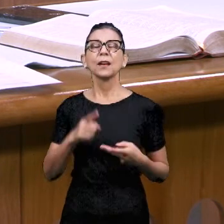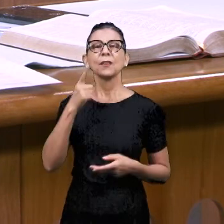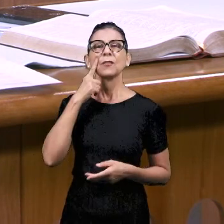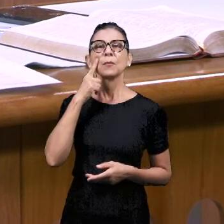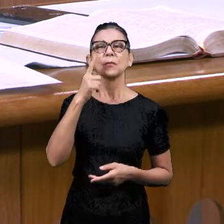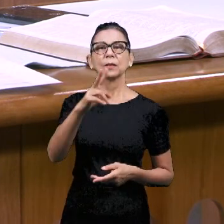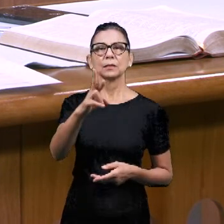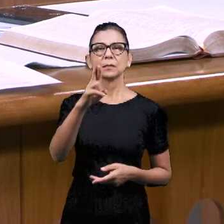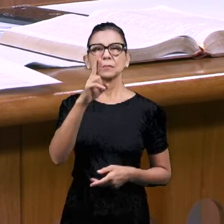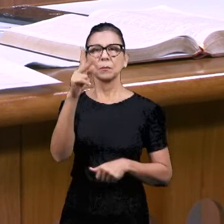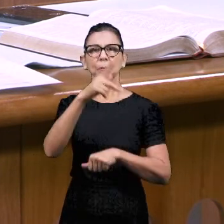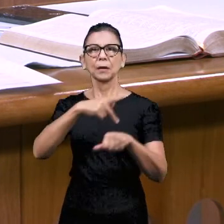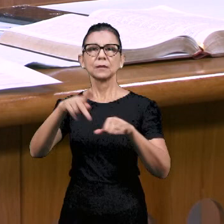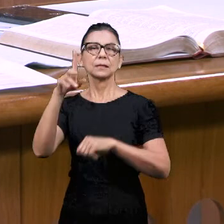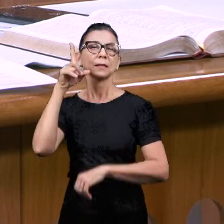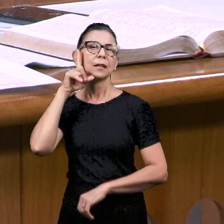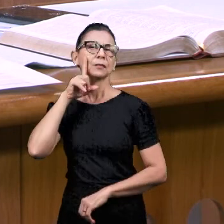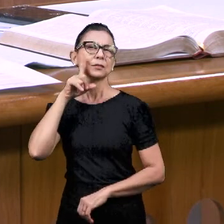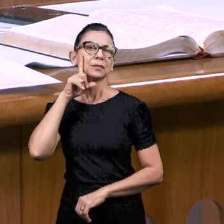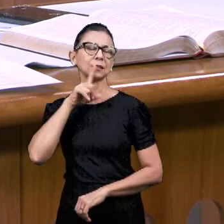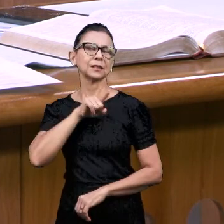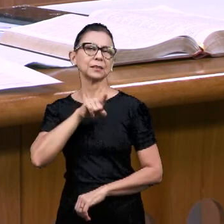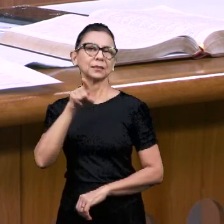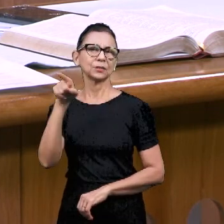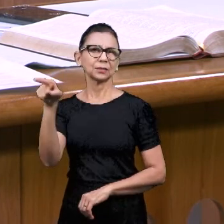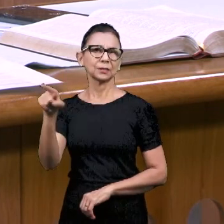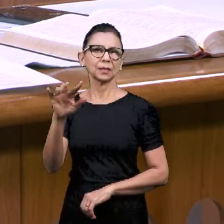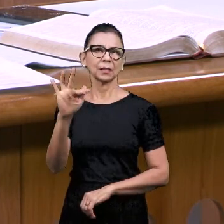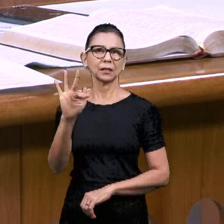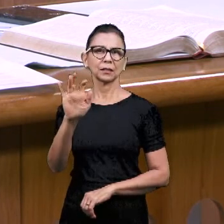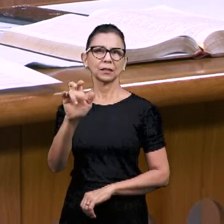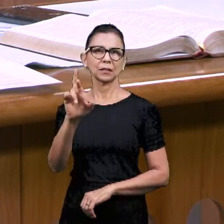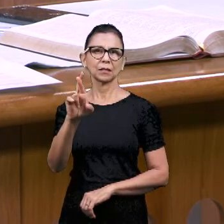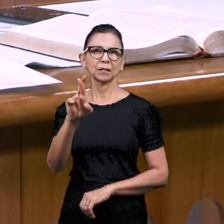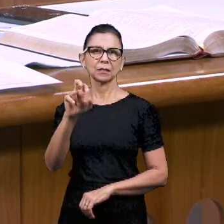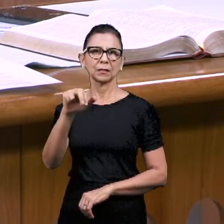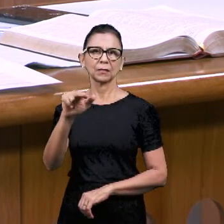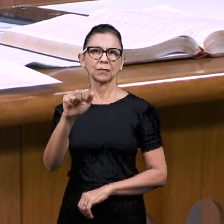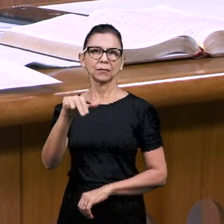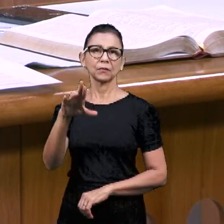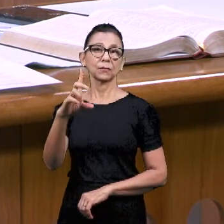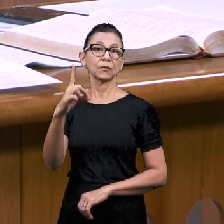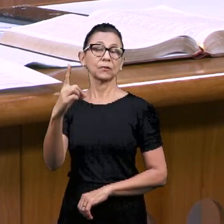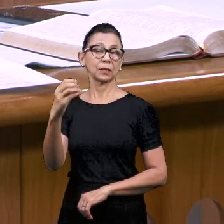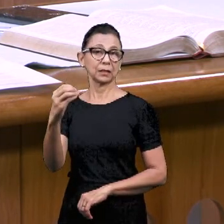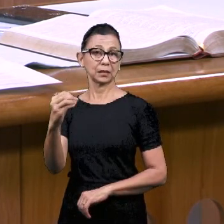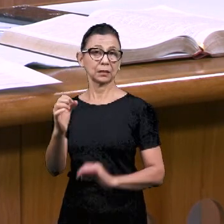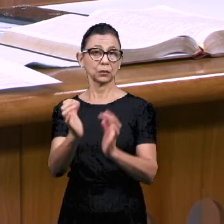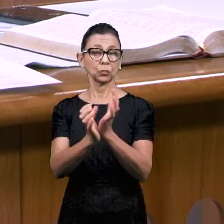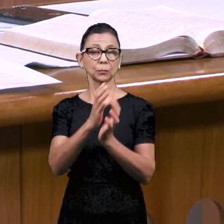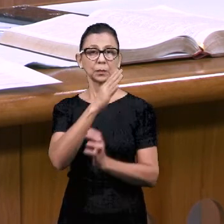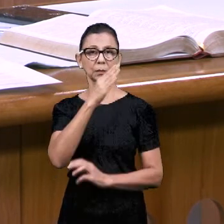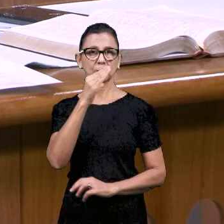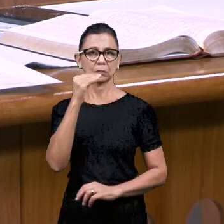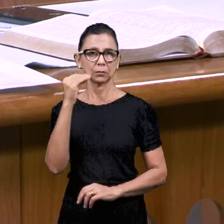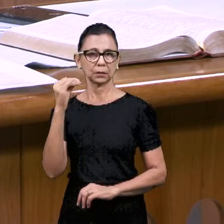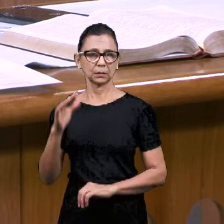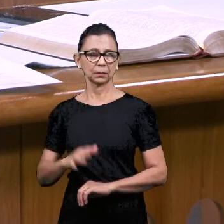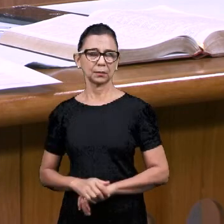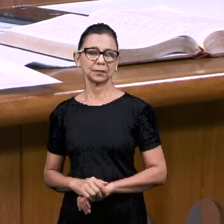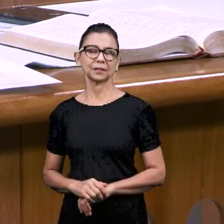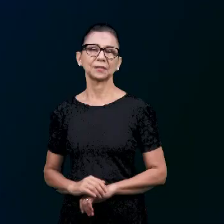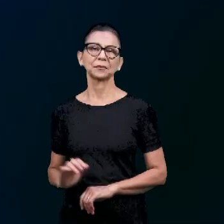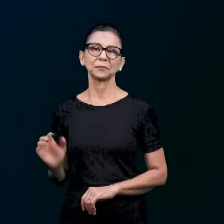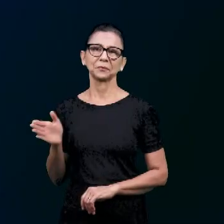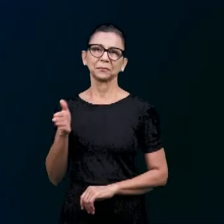des États-Unis de l'Amérique. Notre frère Fernando, il est de la classe de l'adolescent de l'église en Orlando, en